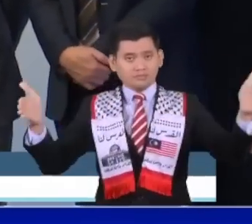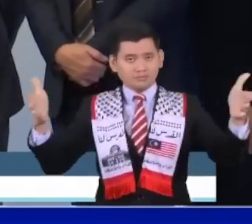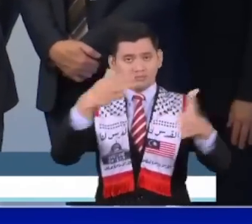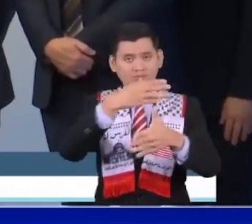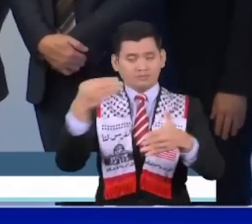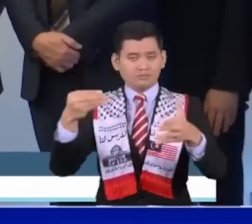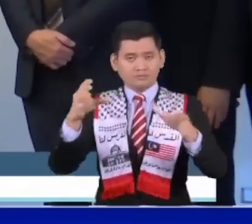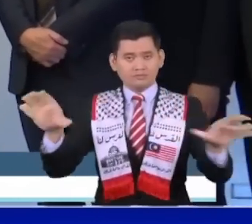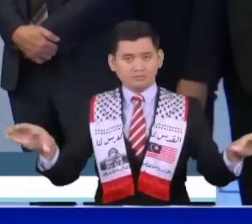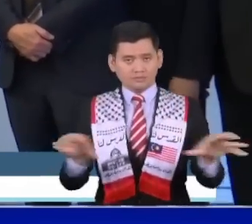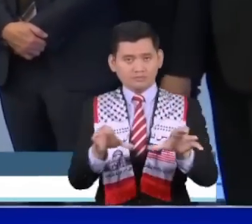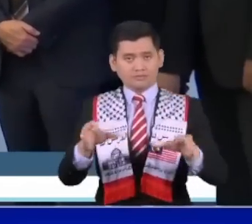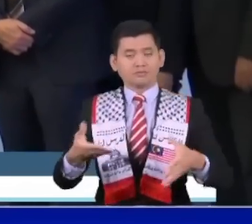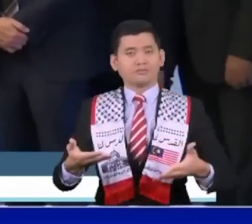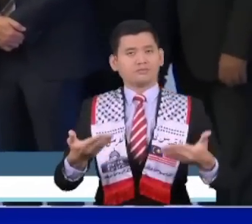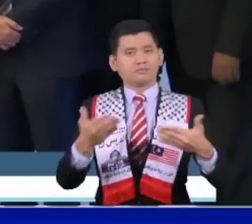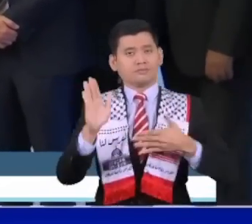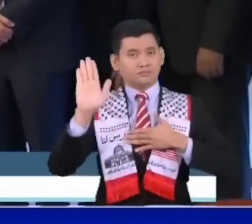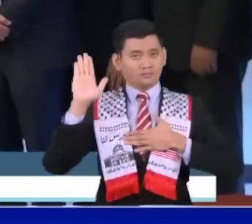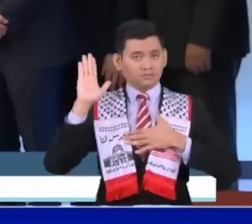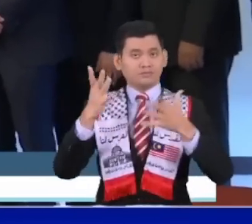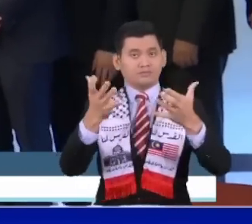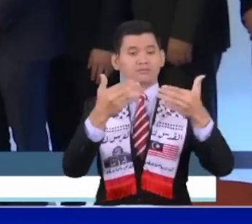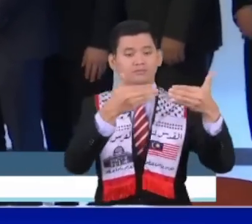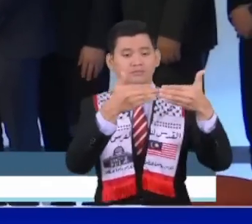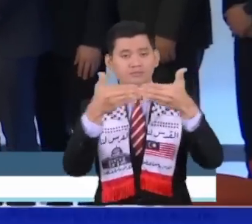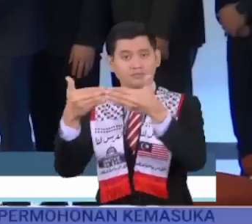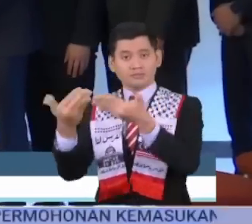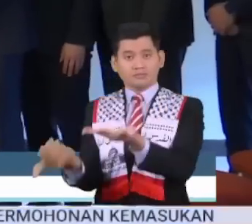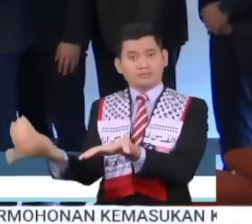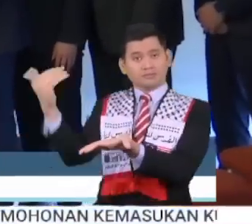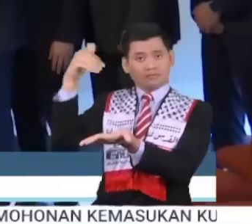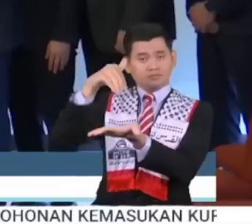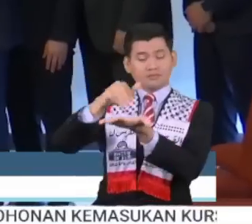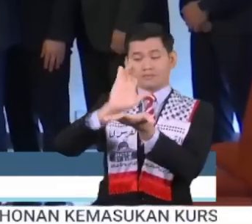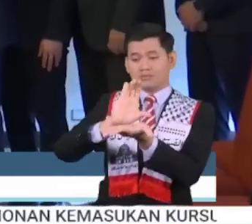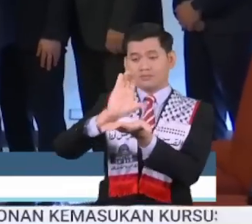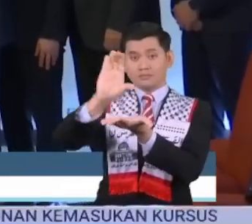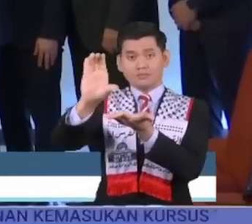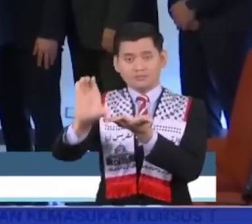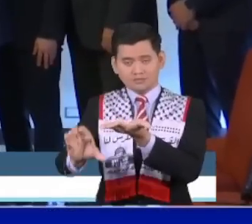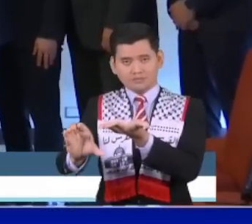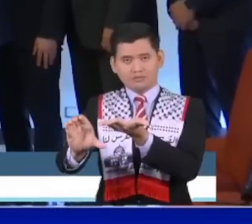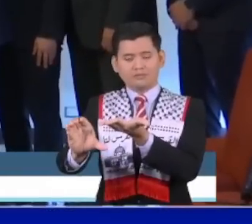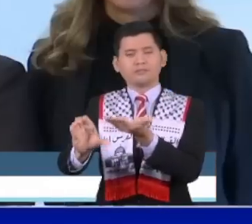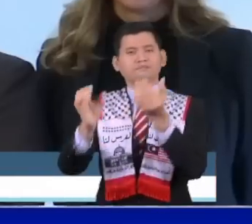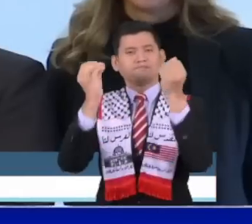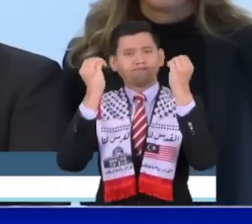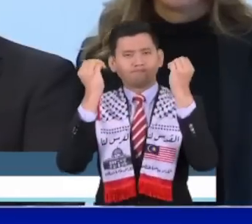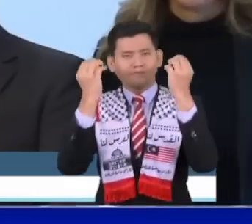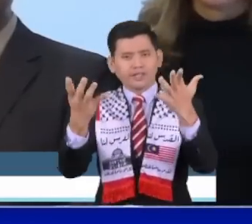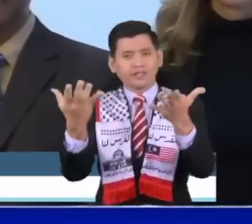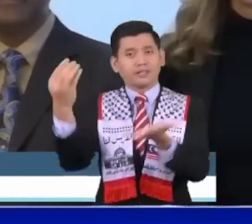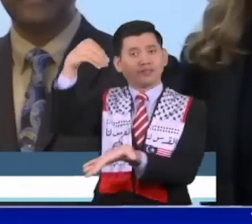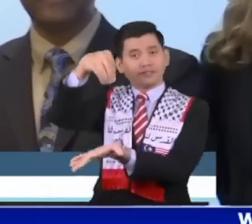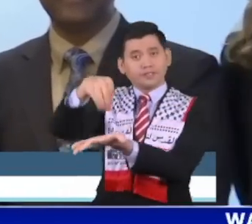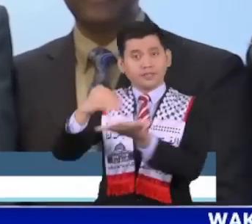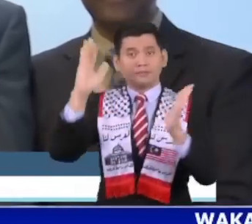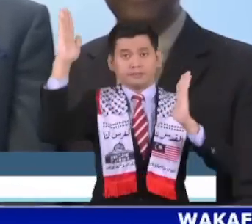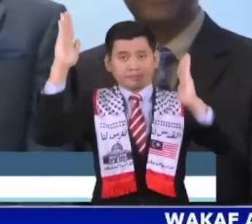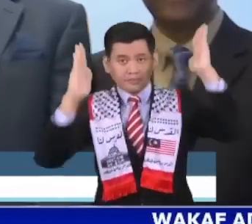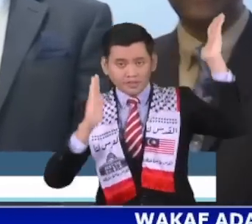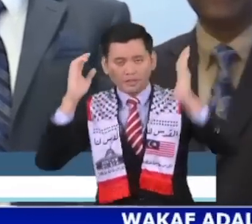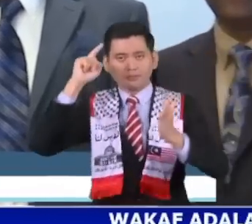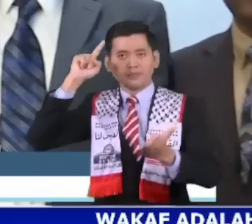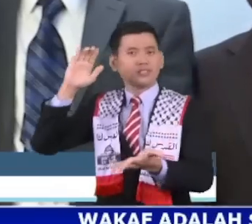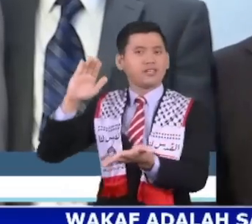dan akan melanjutkan pelaburan secara besar di Malaysia. Keyakinan mereka kepada